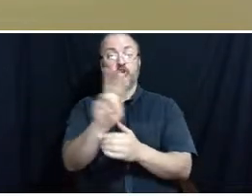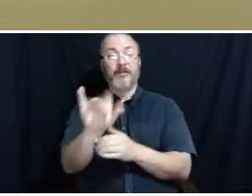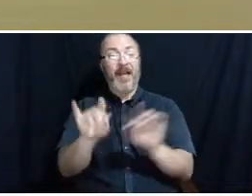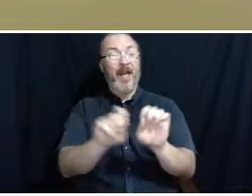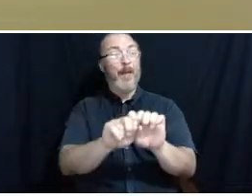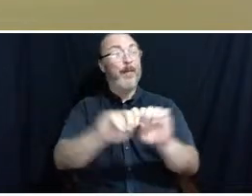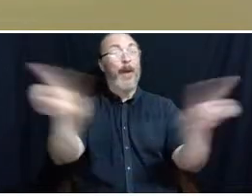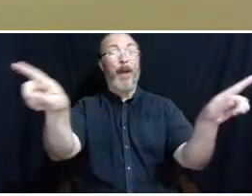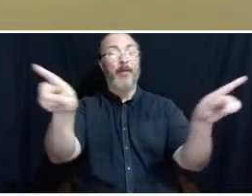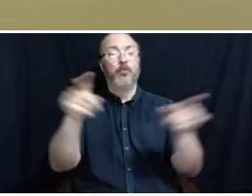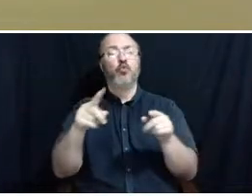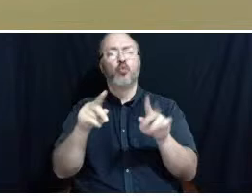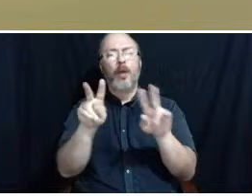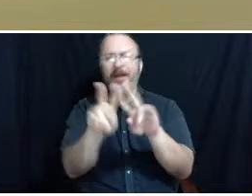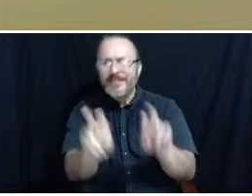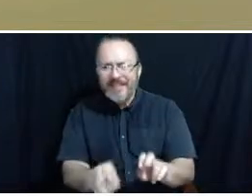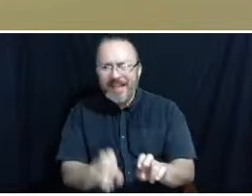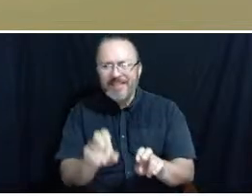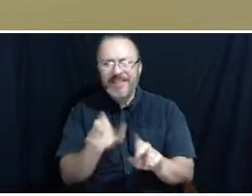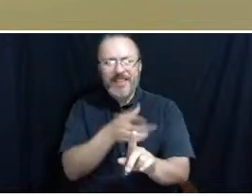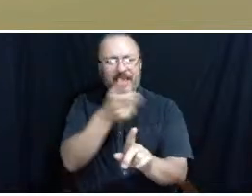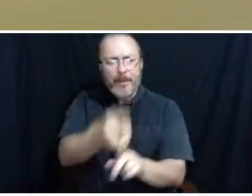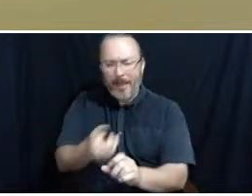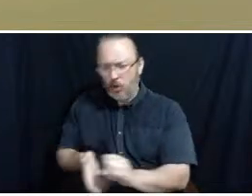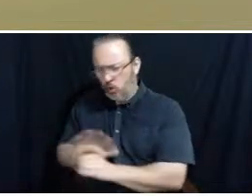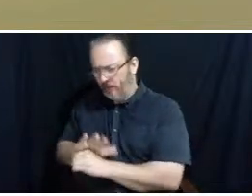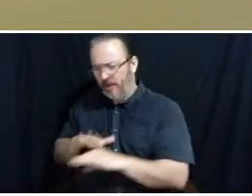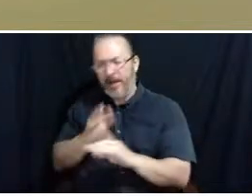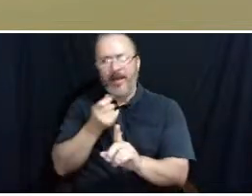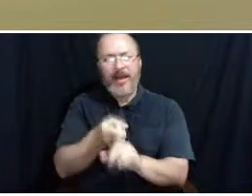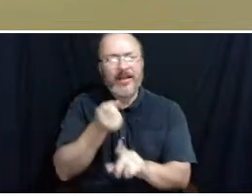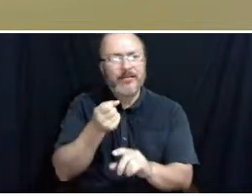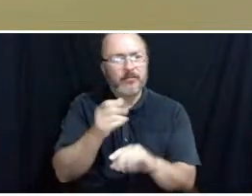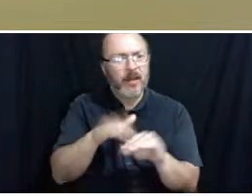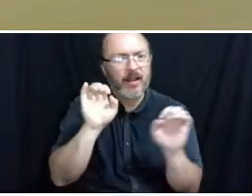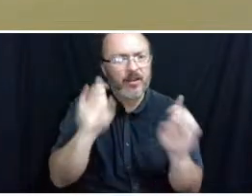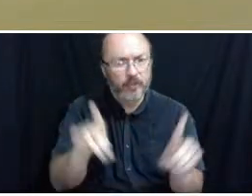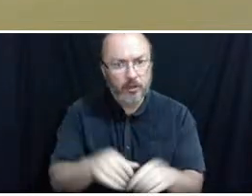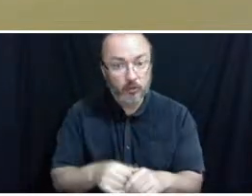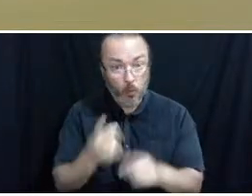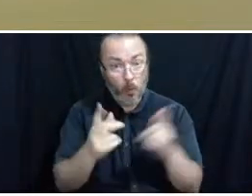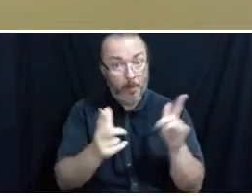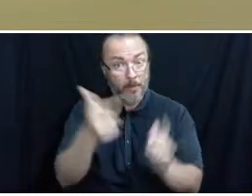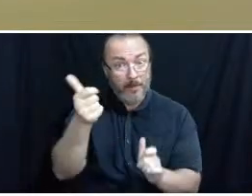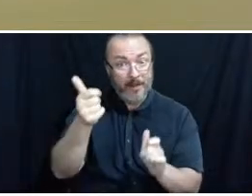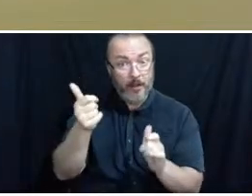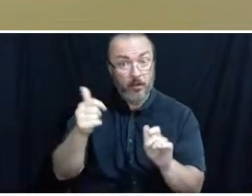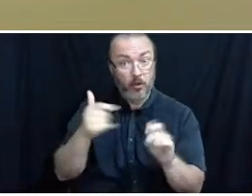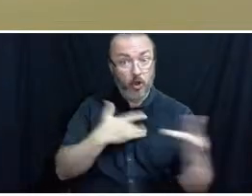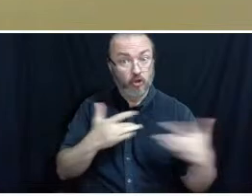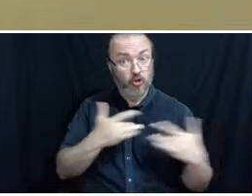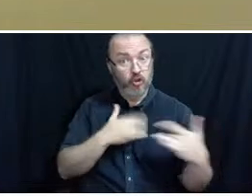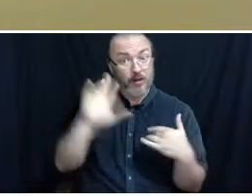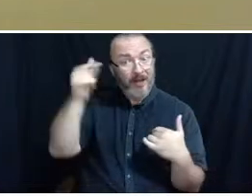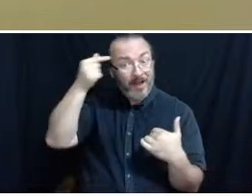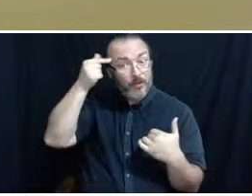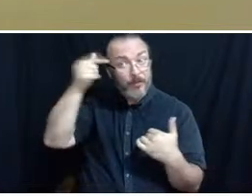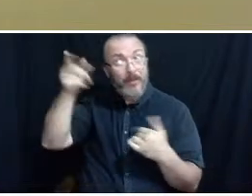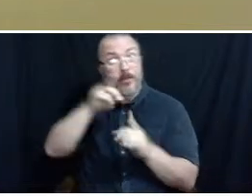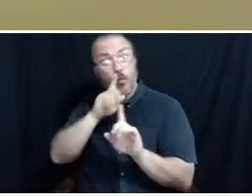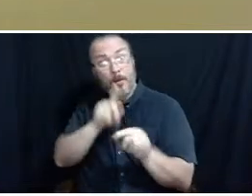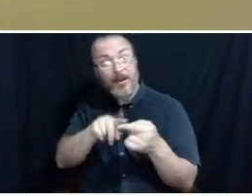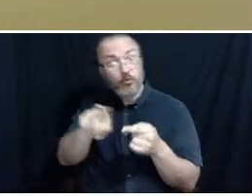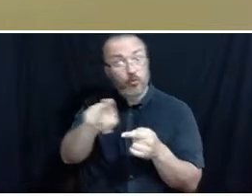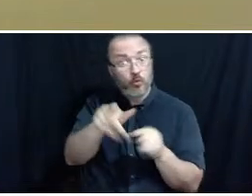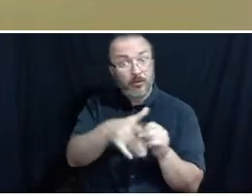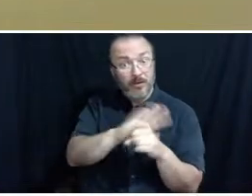de la COVID-19 sur l'éducation. Une grande préoccupation que nous avons, c'est que les gouvernements, dans leur réaction face à la pandémie,